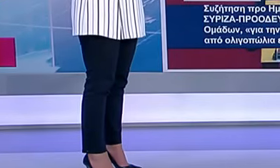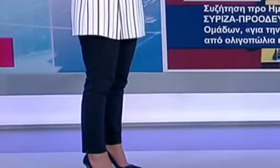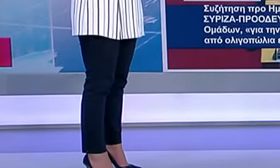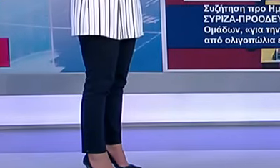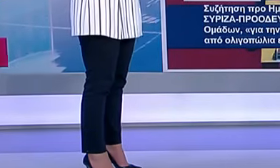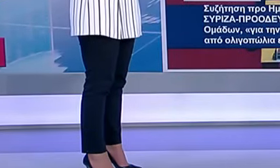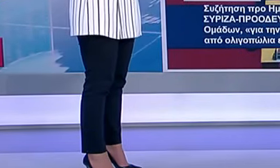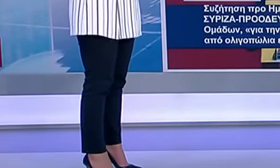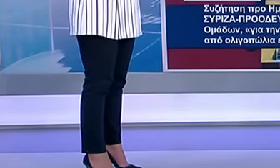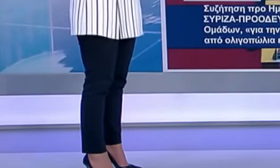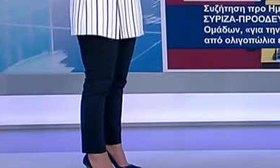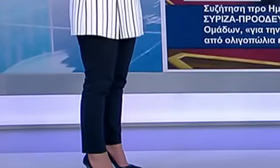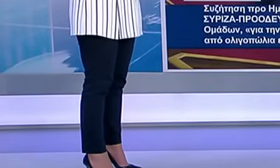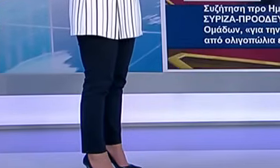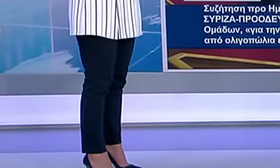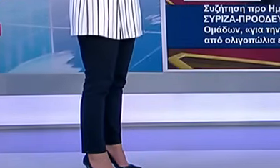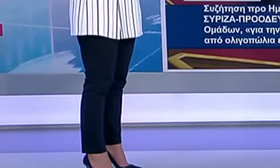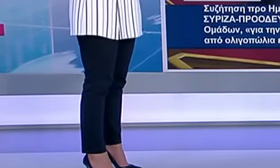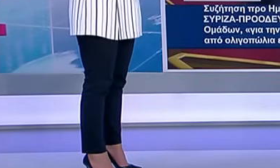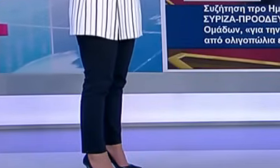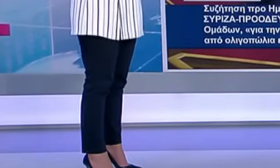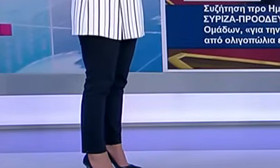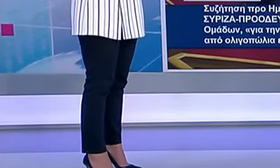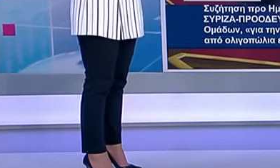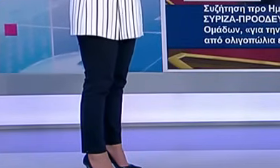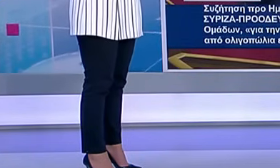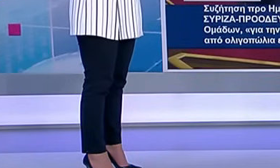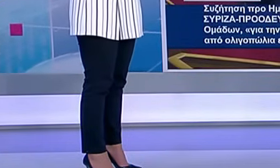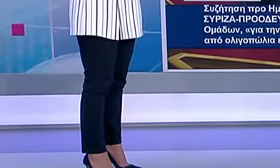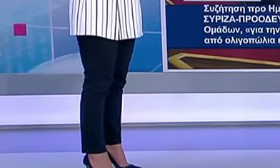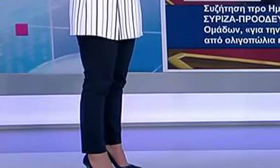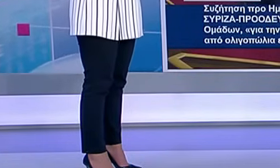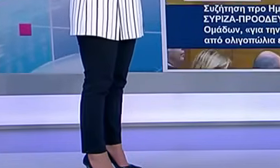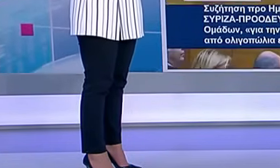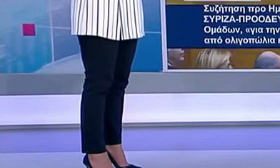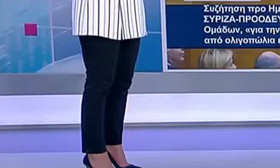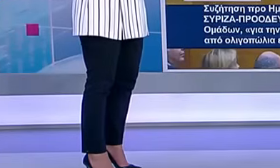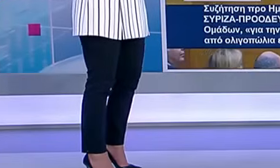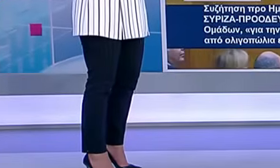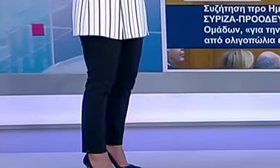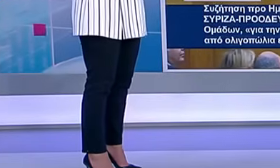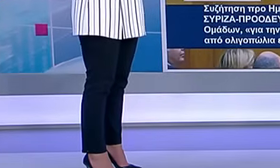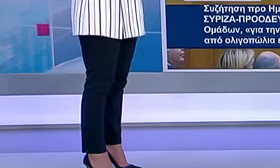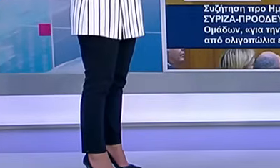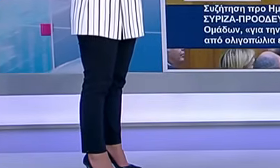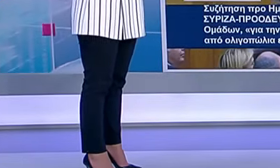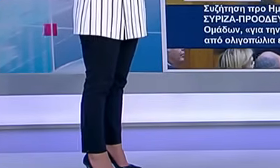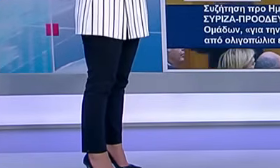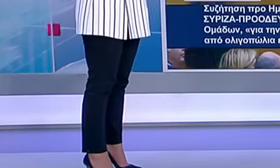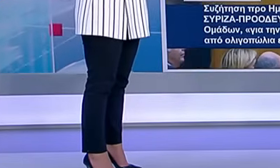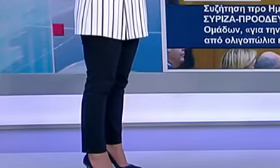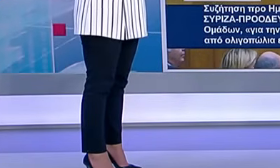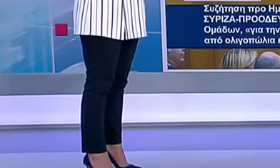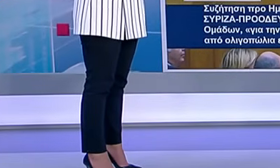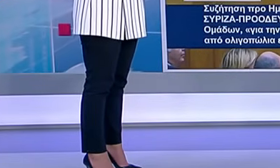τιμή 6,28 ευρώ αναφερόταν και αντιστοιχούσε σε μισό κιλό σε φέτας. Σε συσκευασία του μισού κιλού, ακριβώς. Ενώ το απέδωσαν